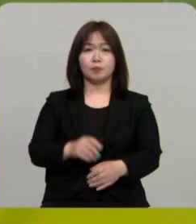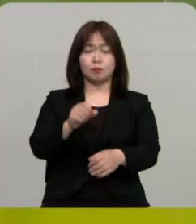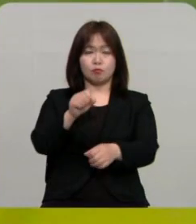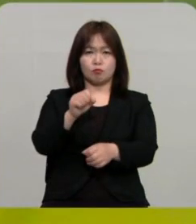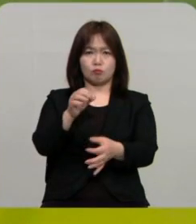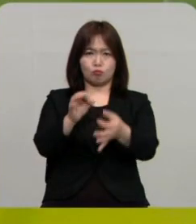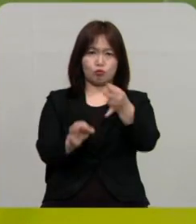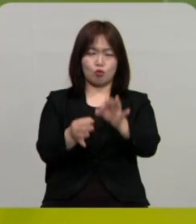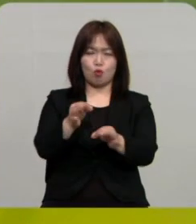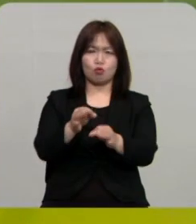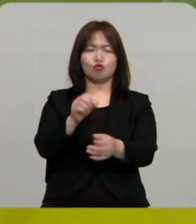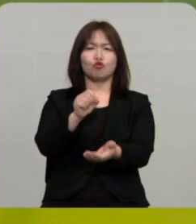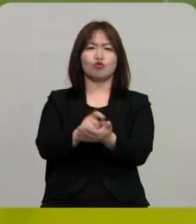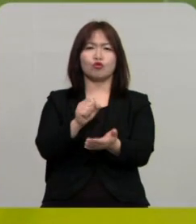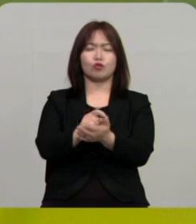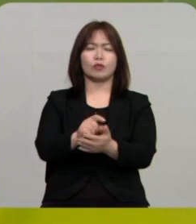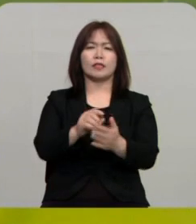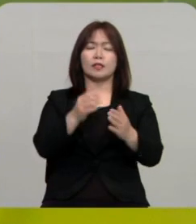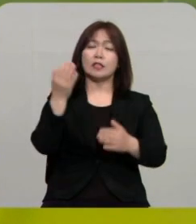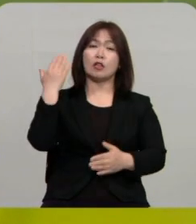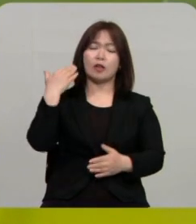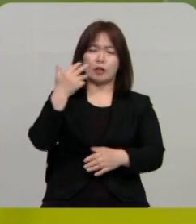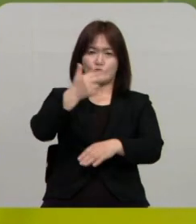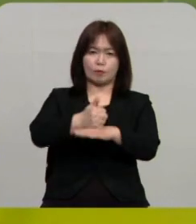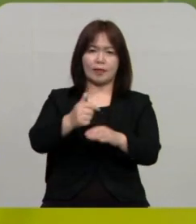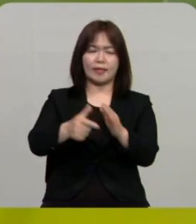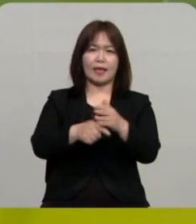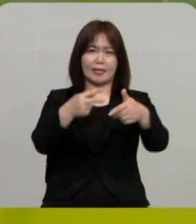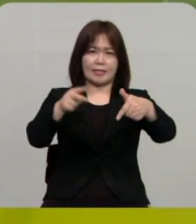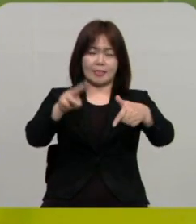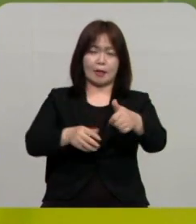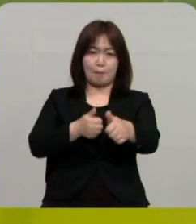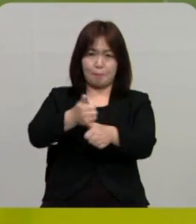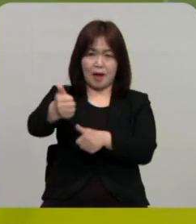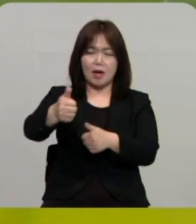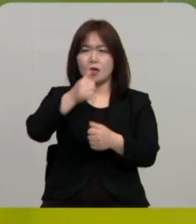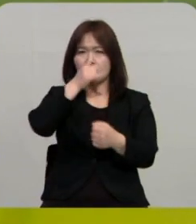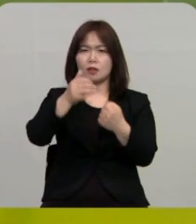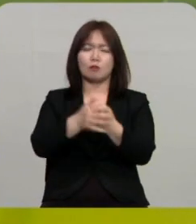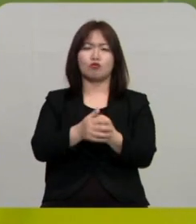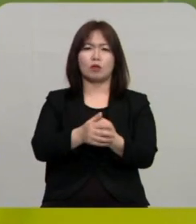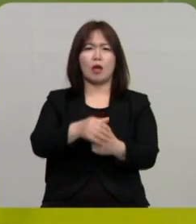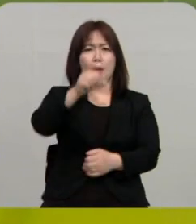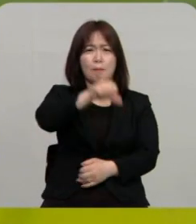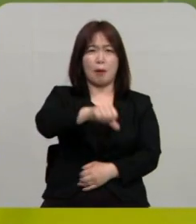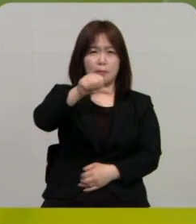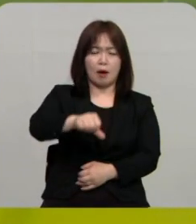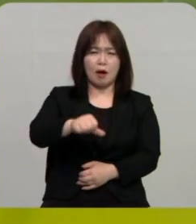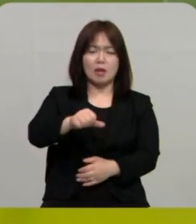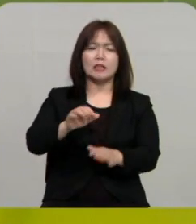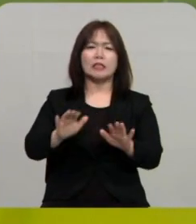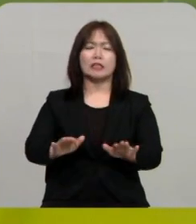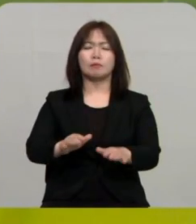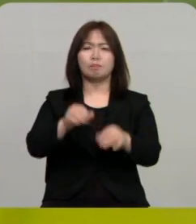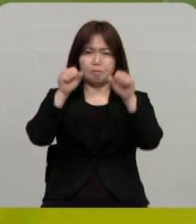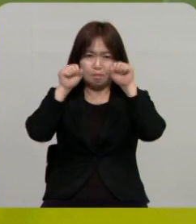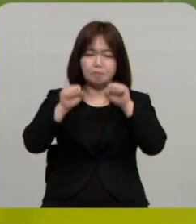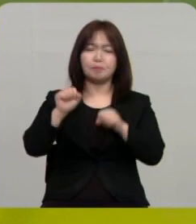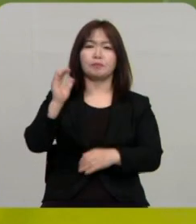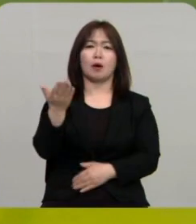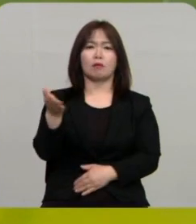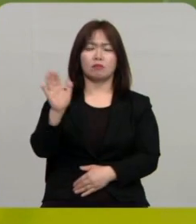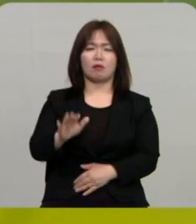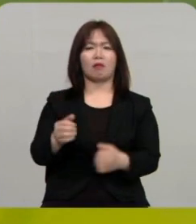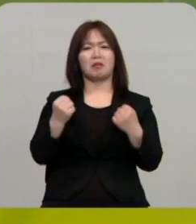프로축구 전북현대가 지난 주말 인천과의 경기를 이기면서 연패를 끊고 한숨 돌렸습니다. 하지만 무기력한